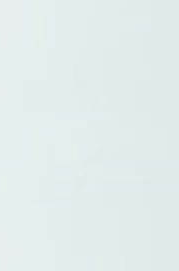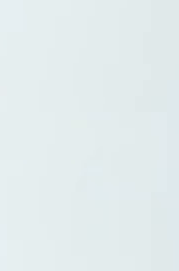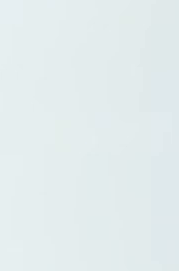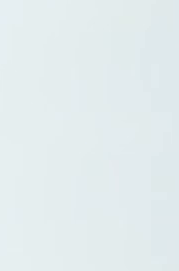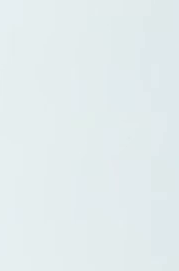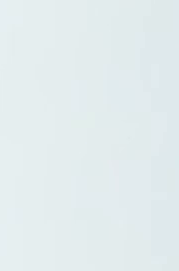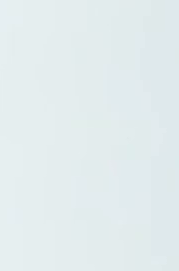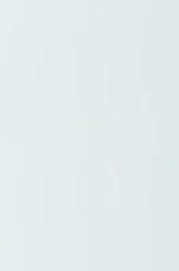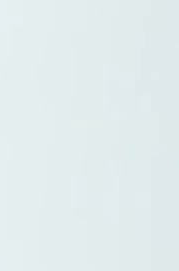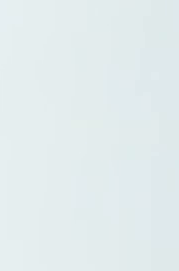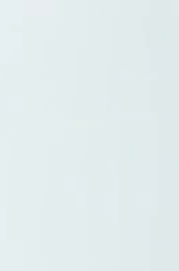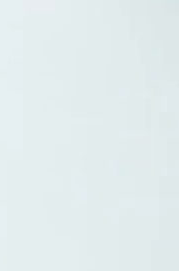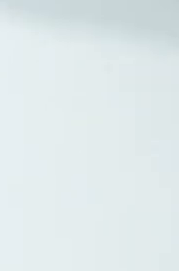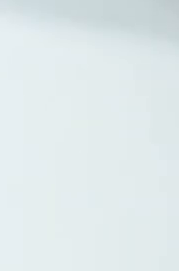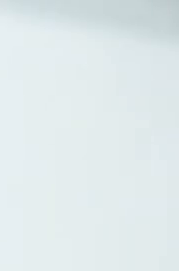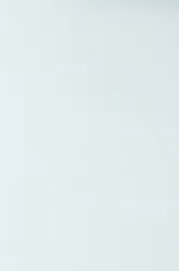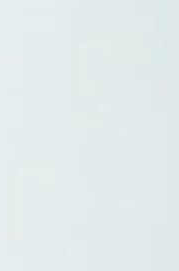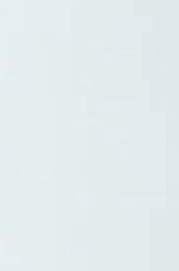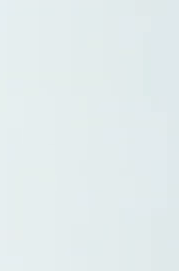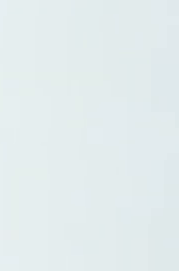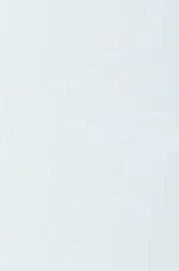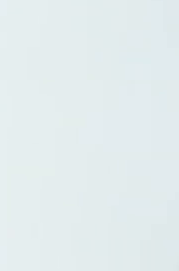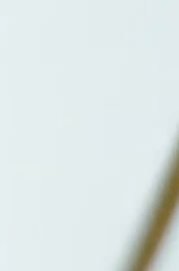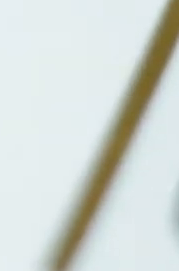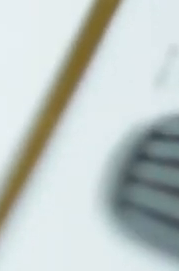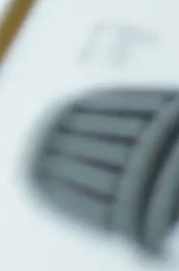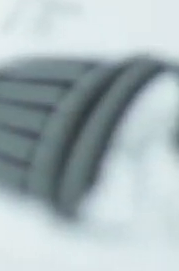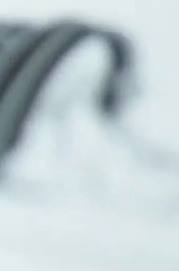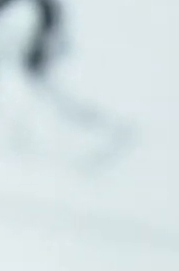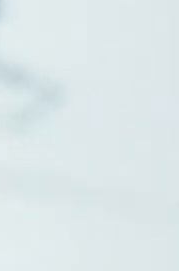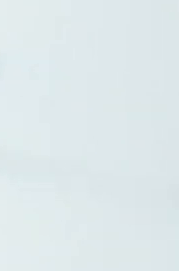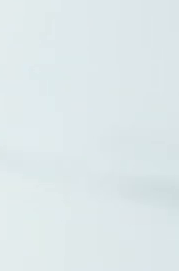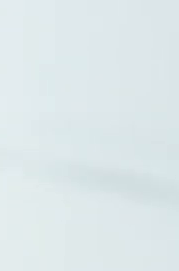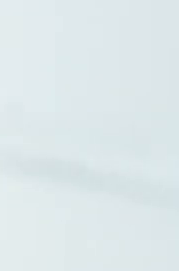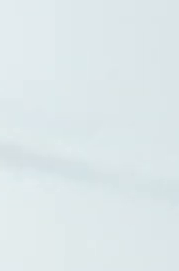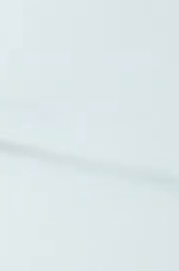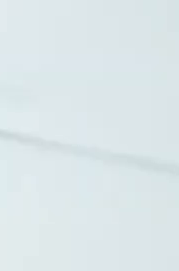저는 이거 원래 이거였는데 얘도 귀여운